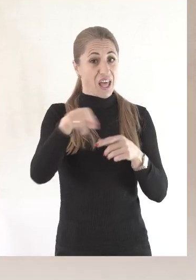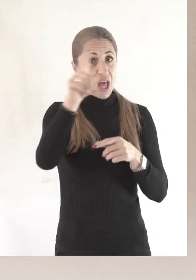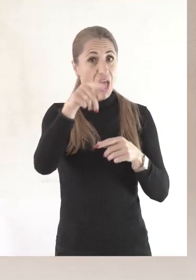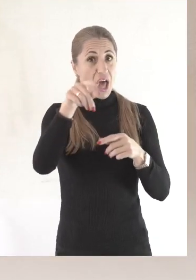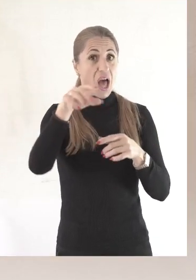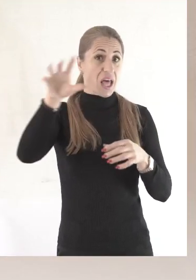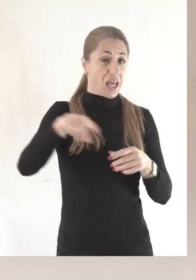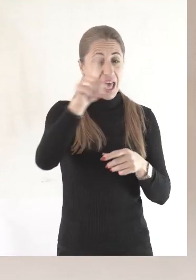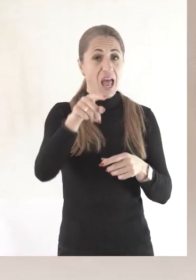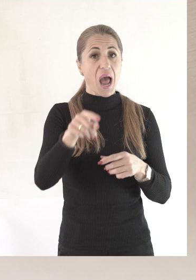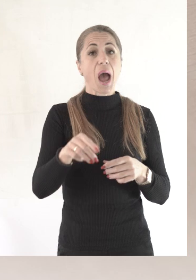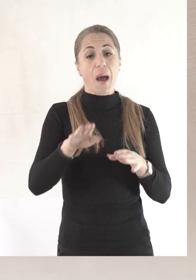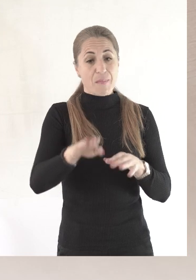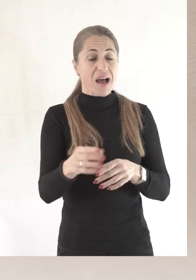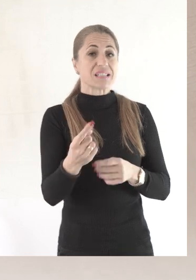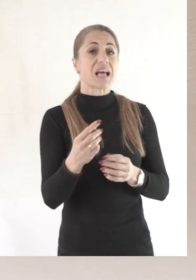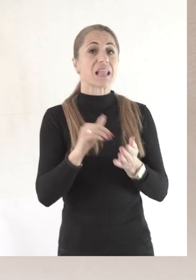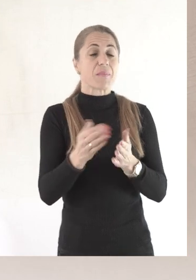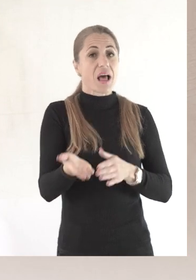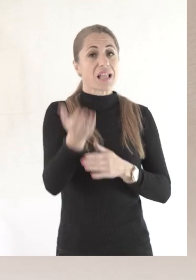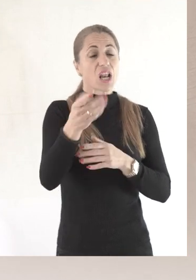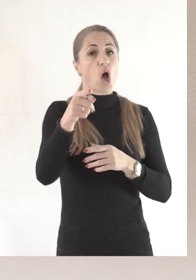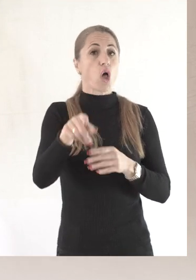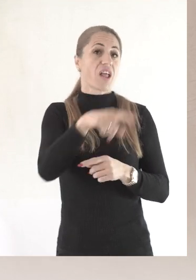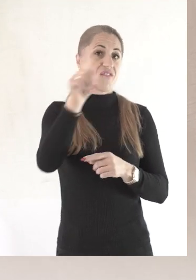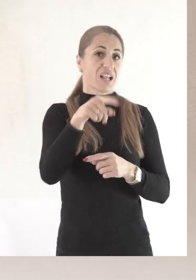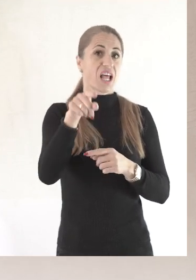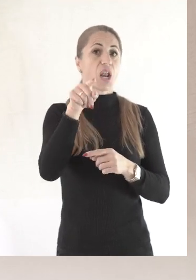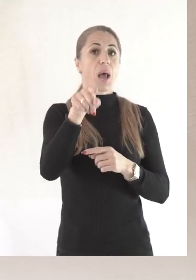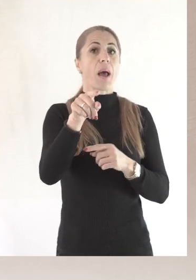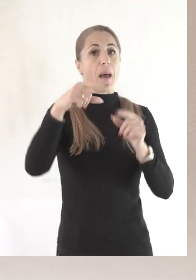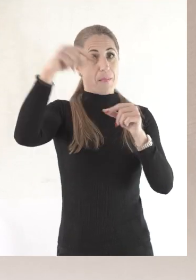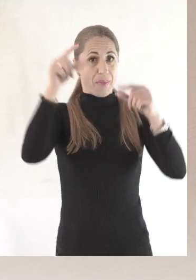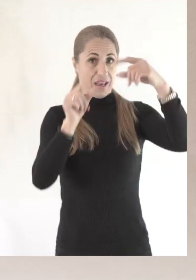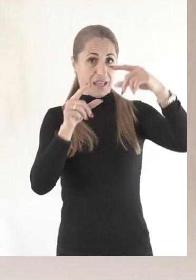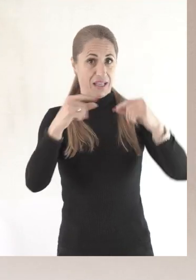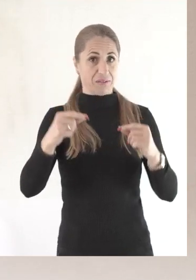ветерницата и масата на предметот треба да биде подигнат од вртењето на перките.